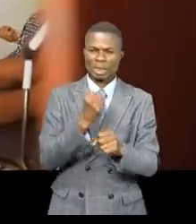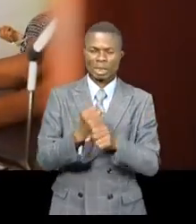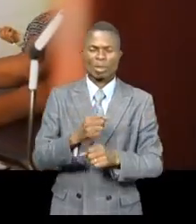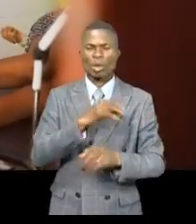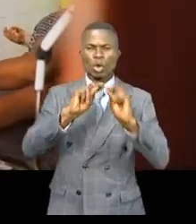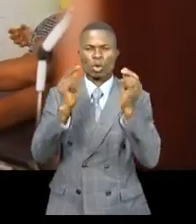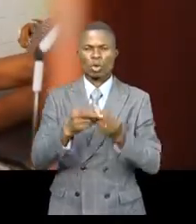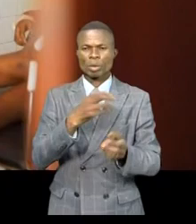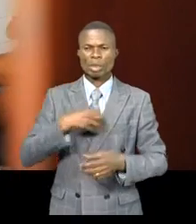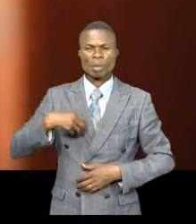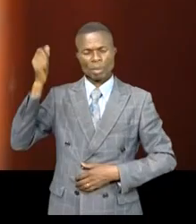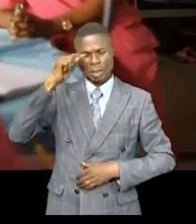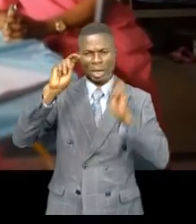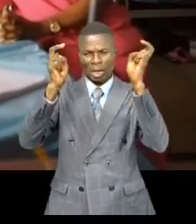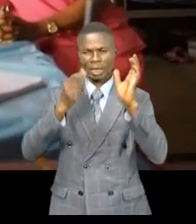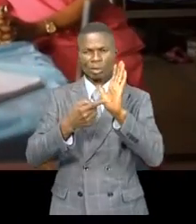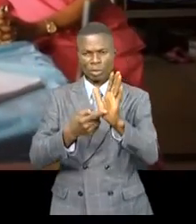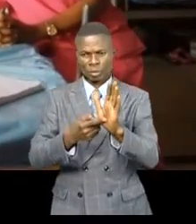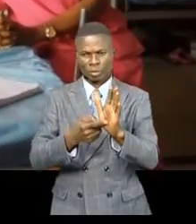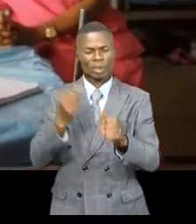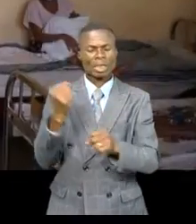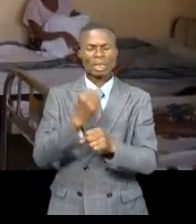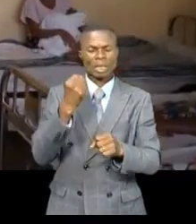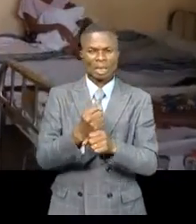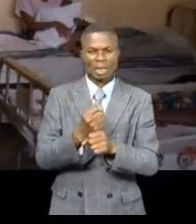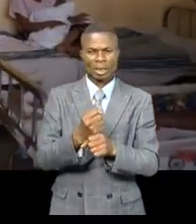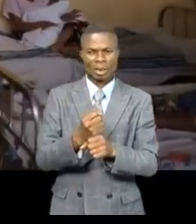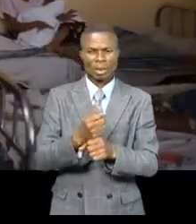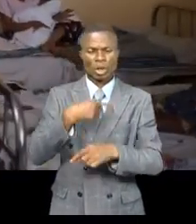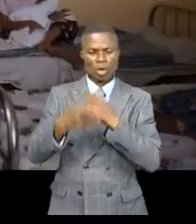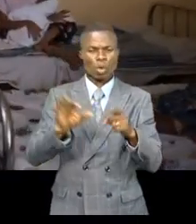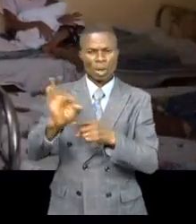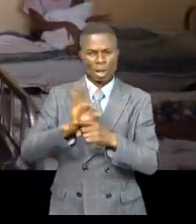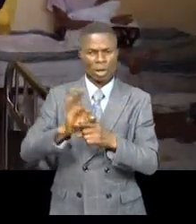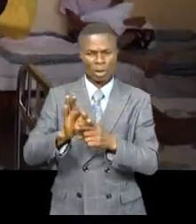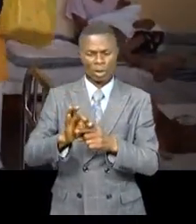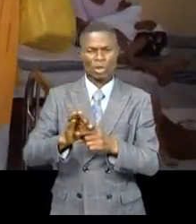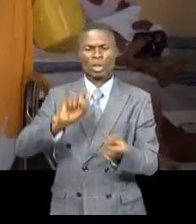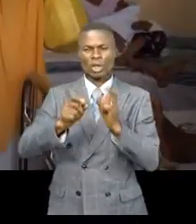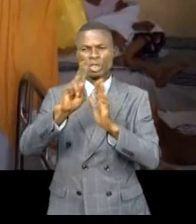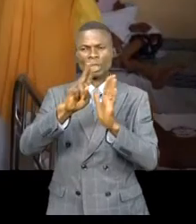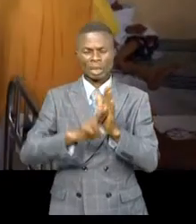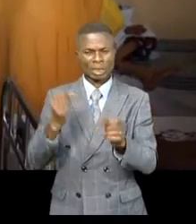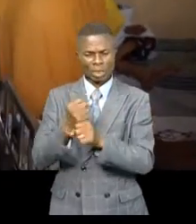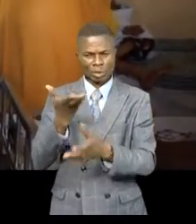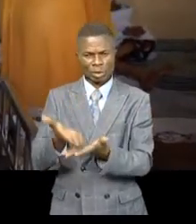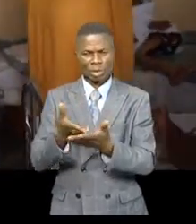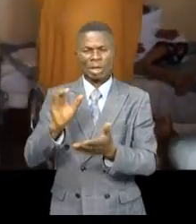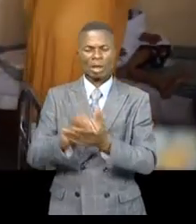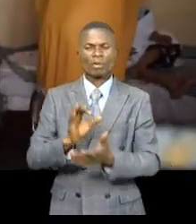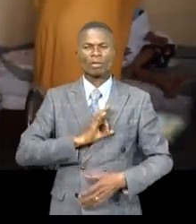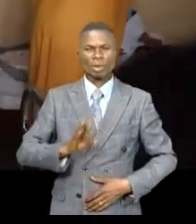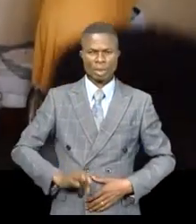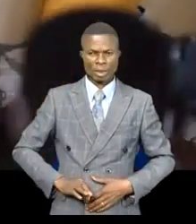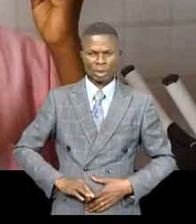sage-femme, comme le thème l'indique. Un investissement qui part de la formation à la réglementation de la profession, la première dame le